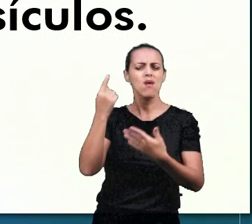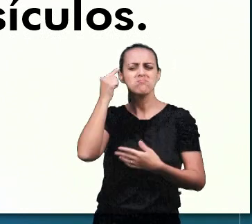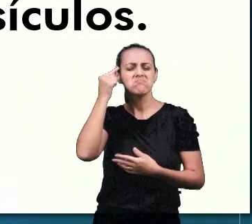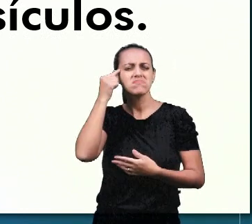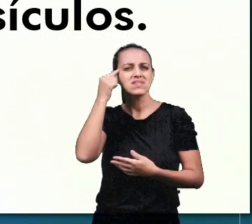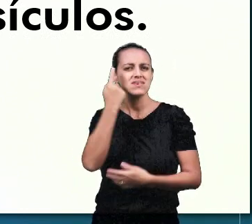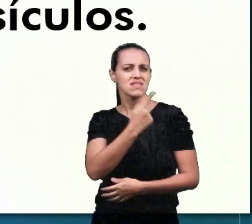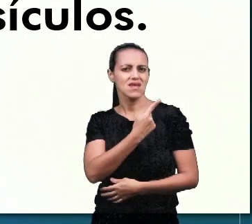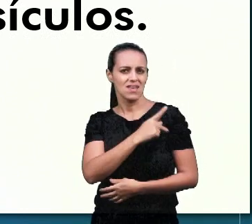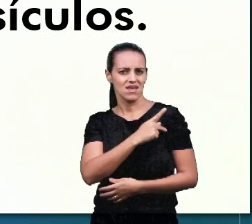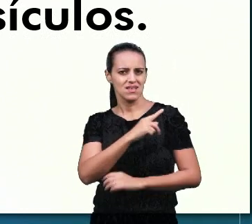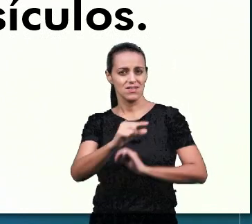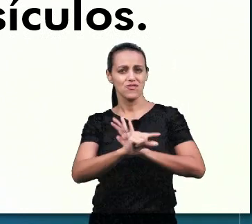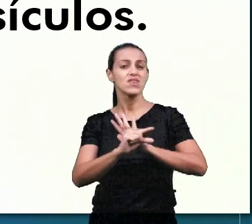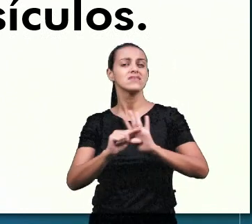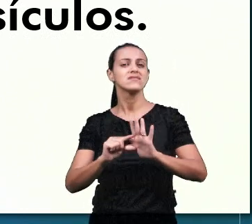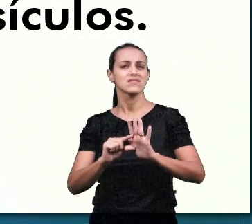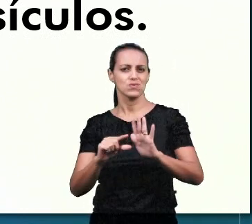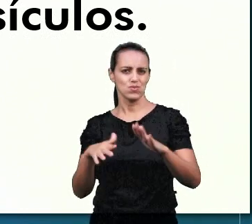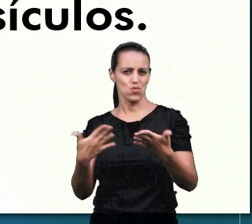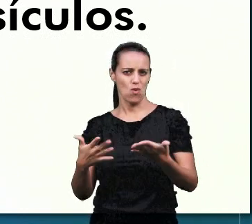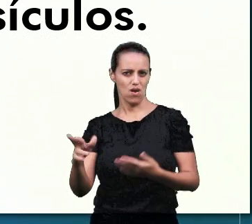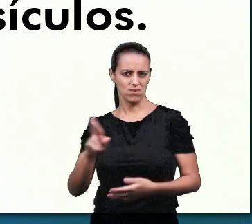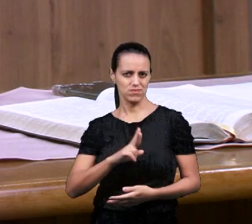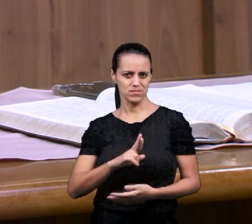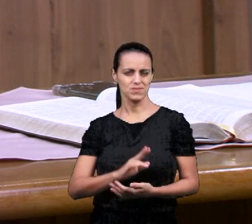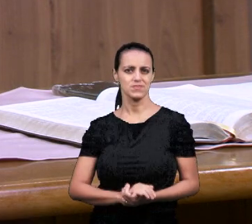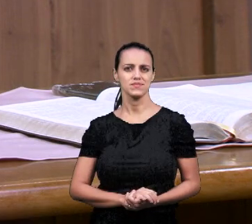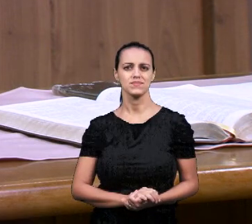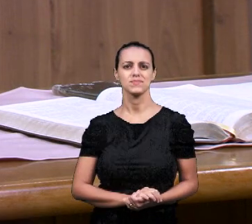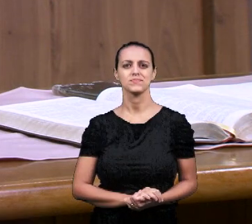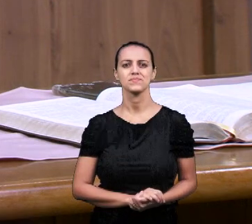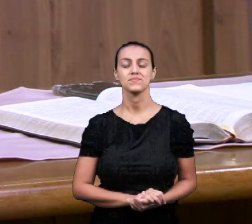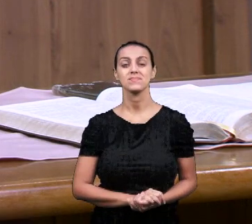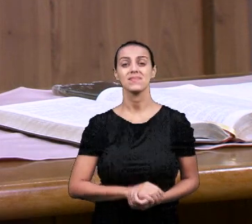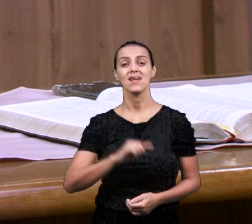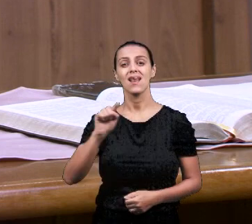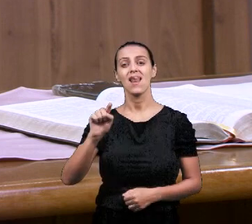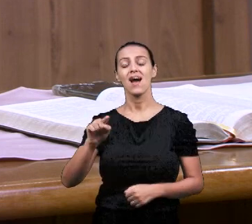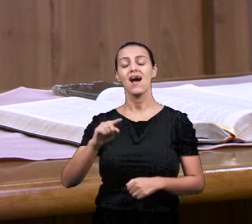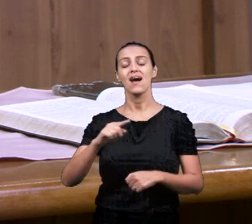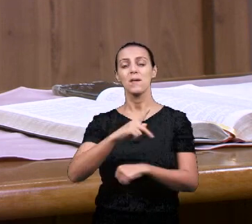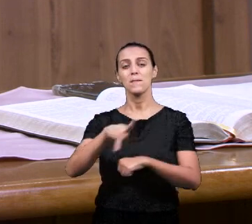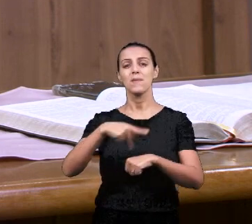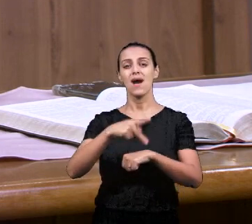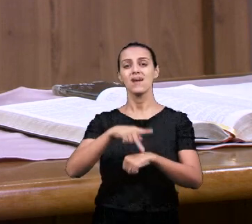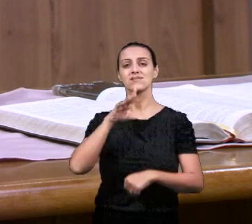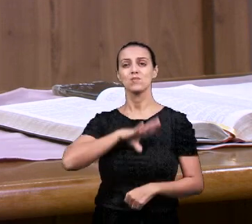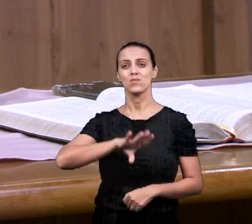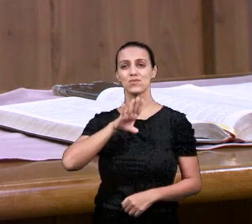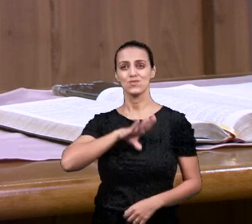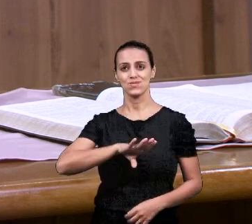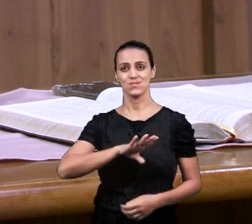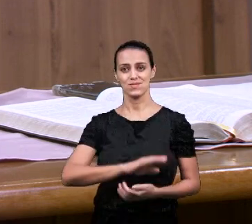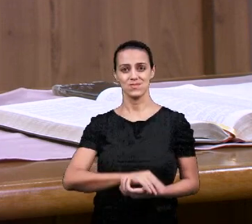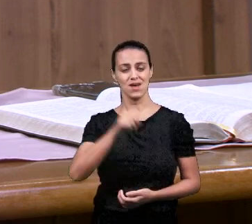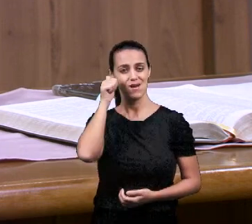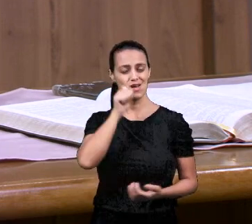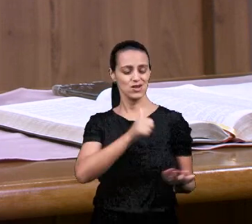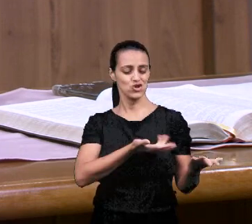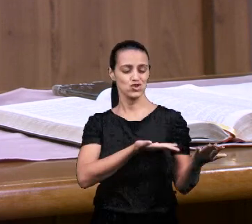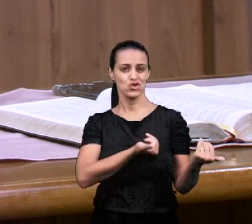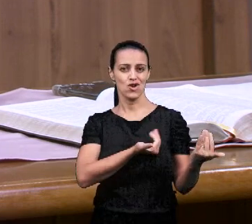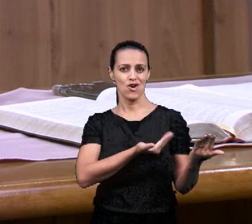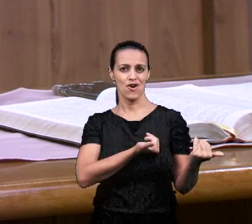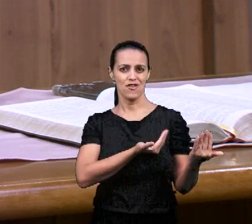Citez les versets. Et cette sixième question, nous allons passer à Portugal parce qu'elle va être répondue par la